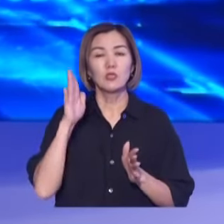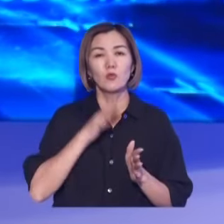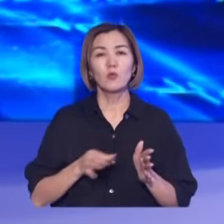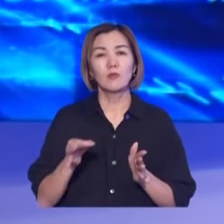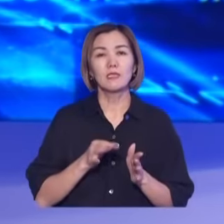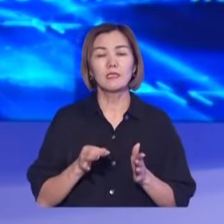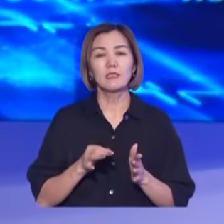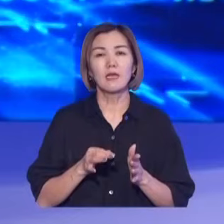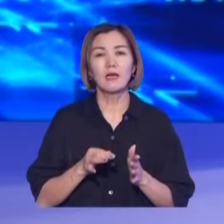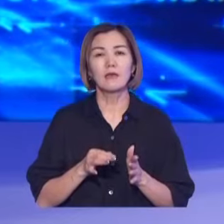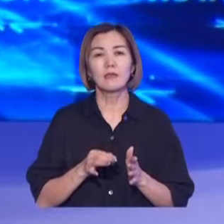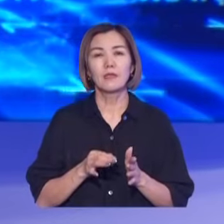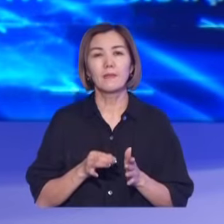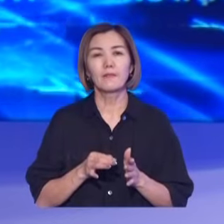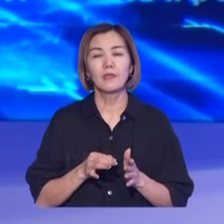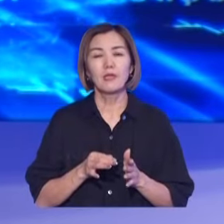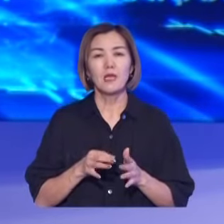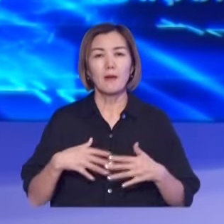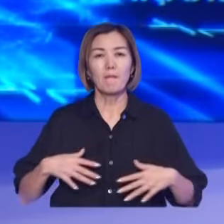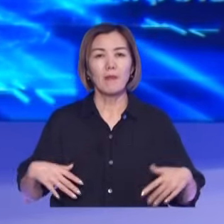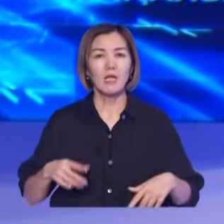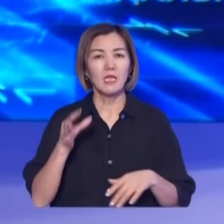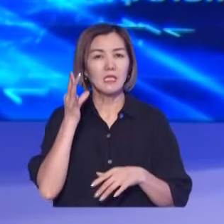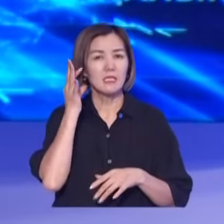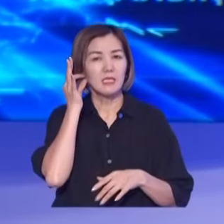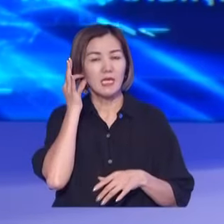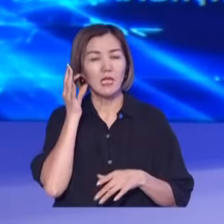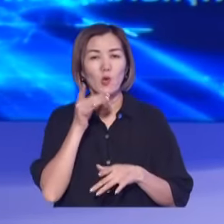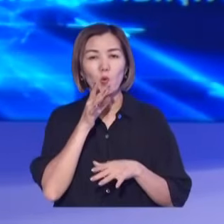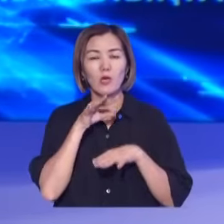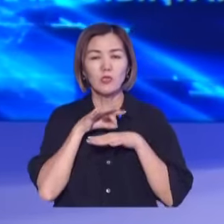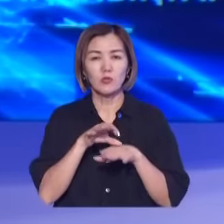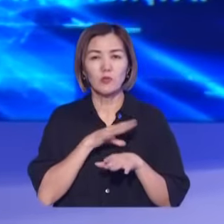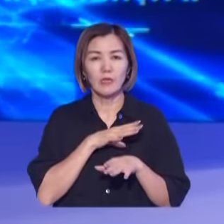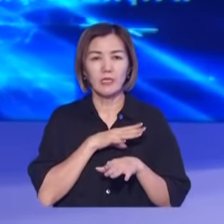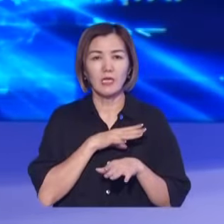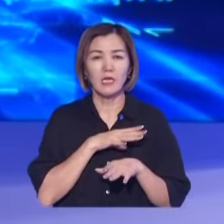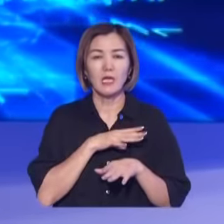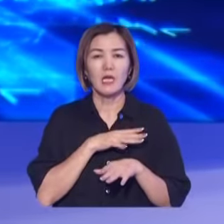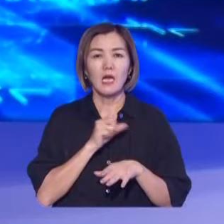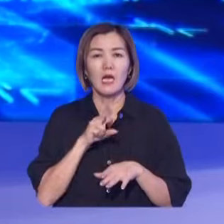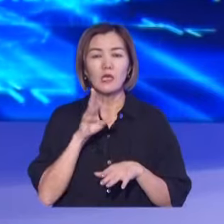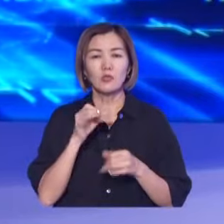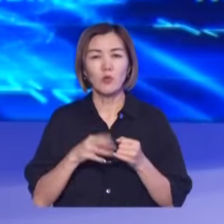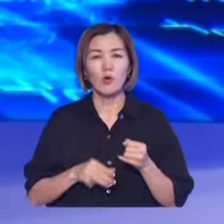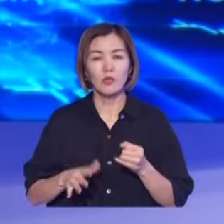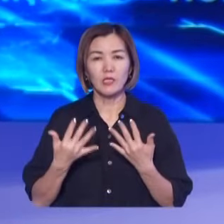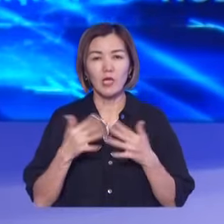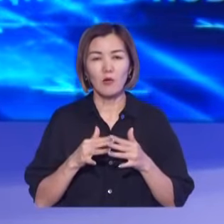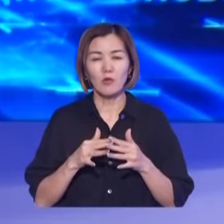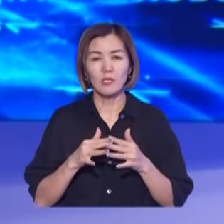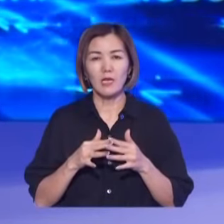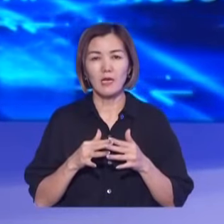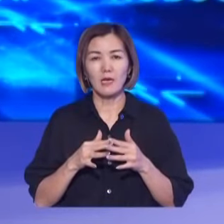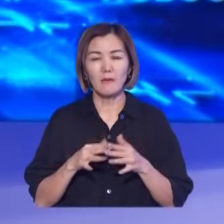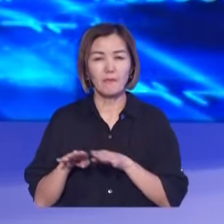Жетісу облысында мал сырғалау науқаны жүріп жатыр. Ветеринар дәрігерлердің жұмысы қызып тұр. Ақсу ауданына қарасты ауылдық округтерде мал